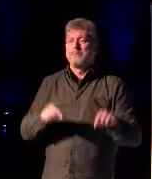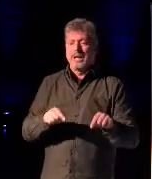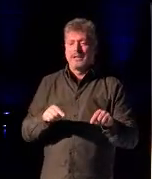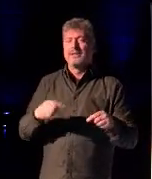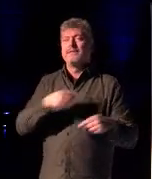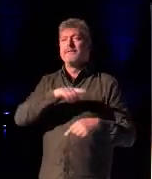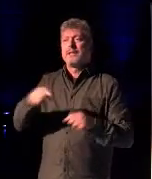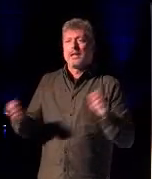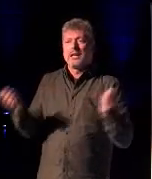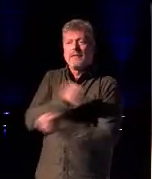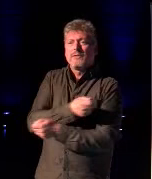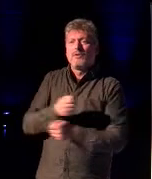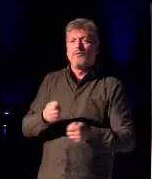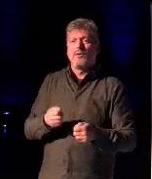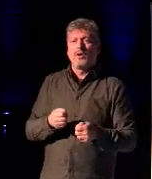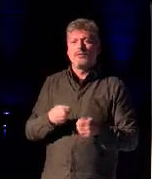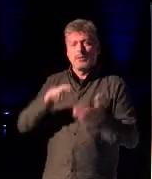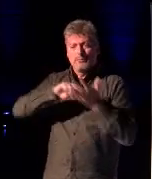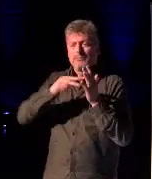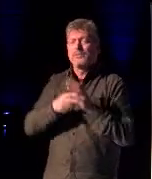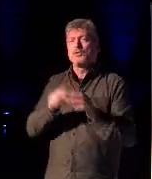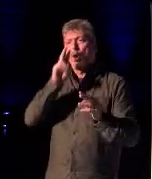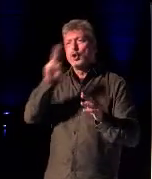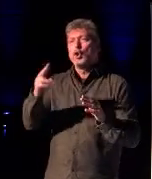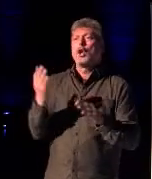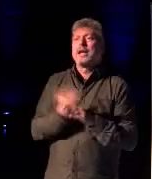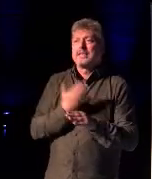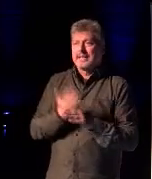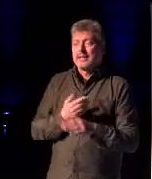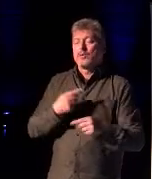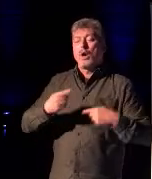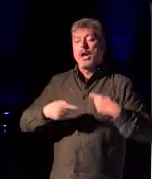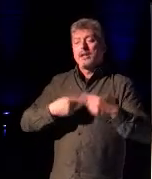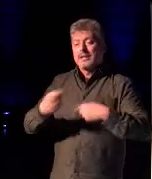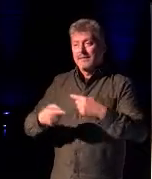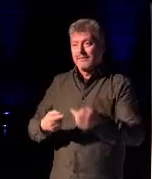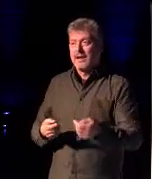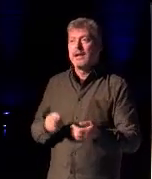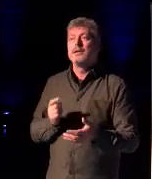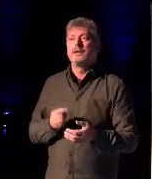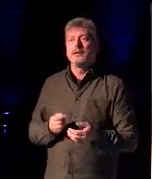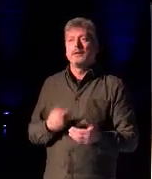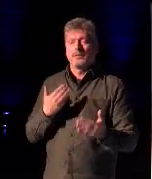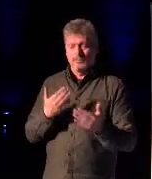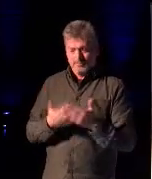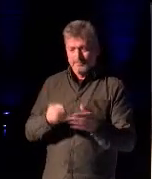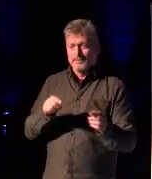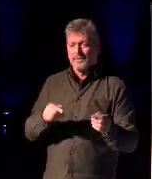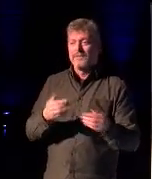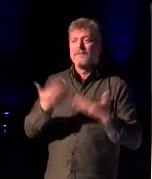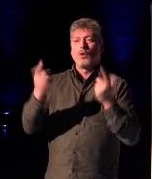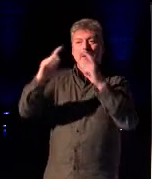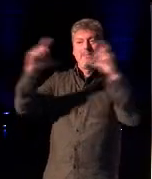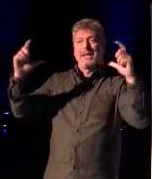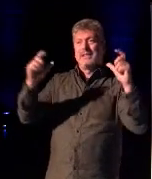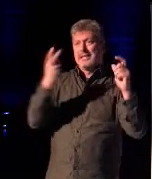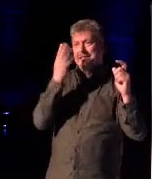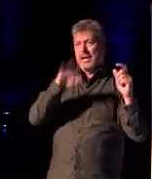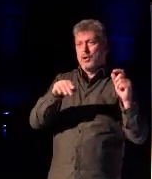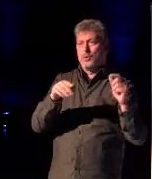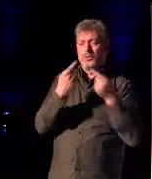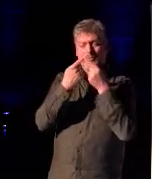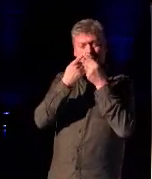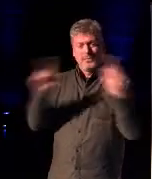til at vi skulle lage nye tjenester. Og etter hvert så har de kommet fram, og vi får et bilde som ser